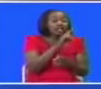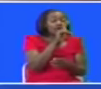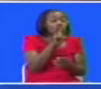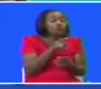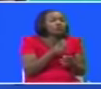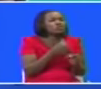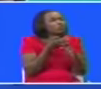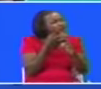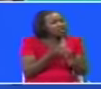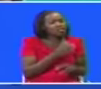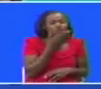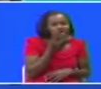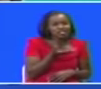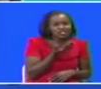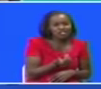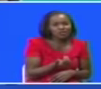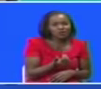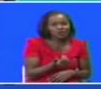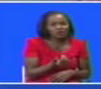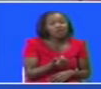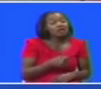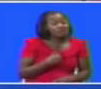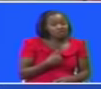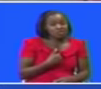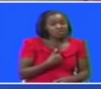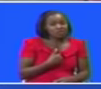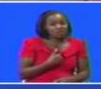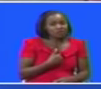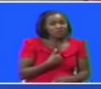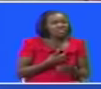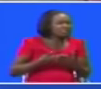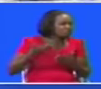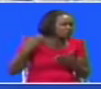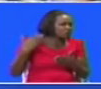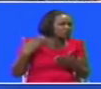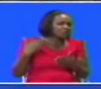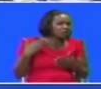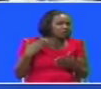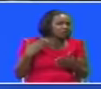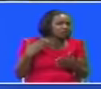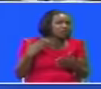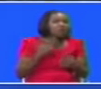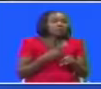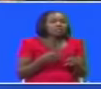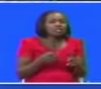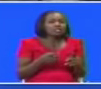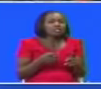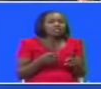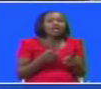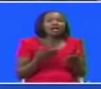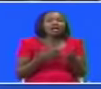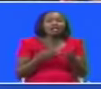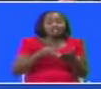ni ngumu sana kujibu sasa hivi kwa sababu kutoka kwangu ilikuwa kitambo sana. Ndio. Na kile kitu kimenitoa hapa ni about almost 18